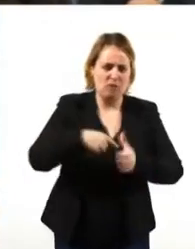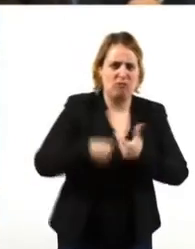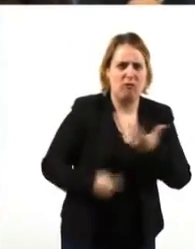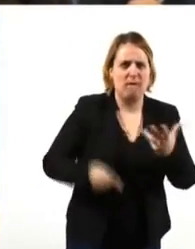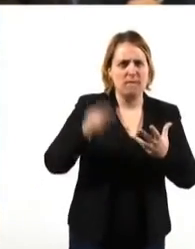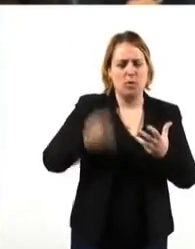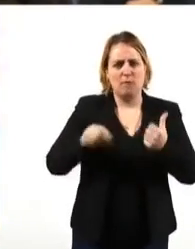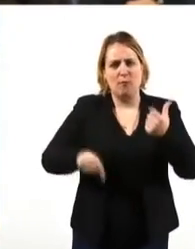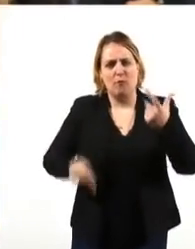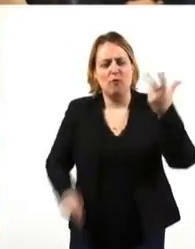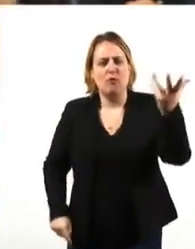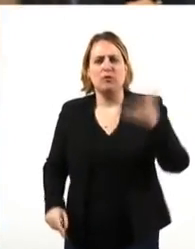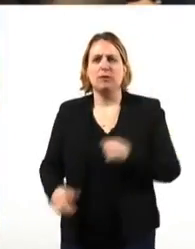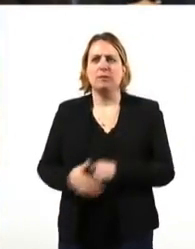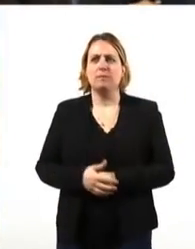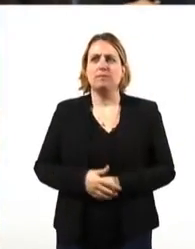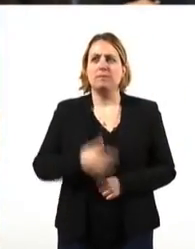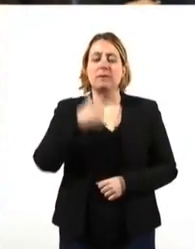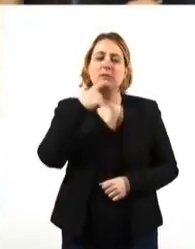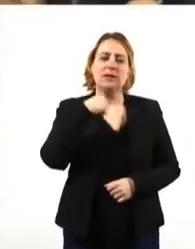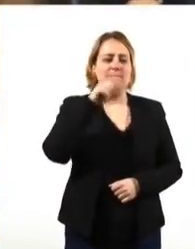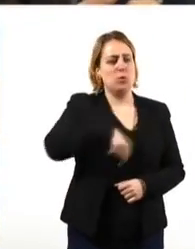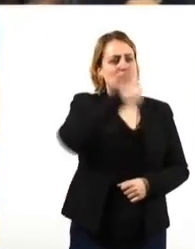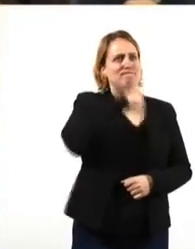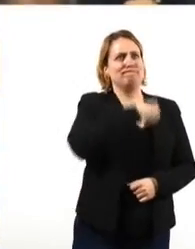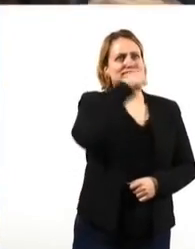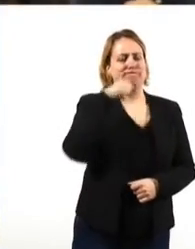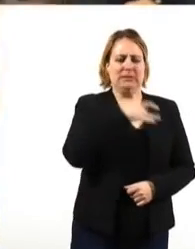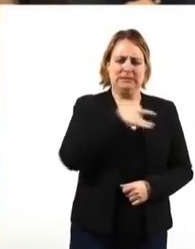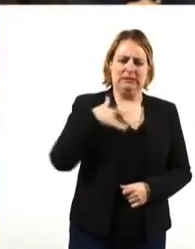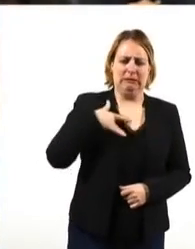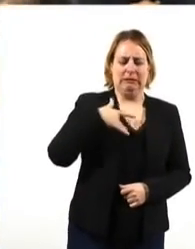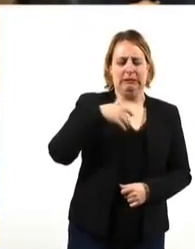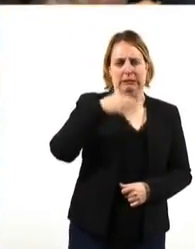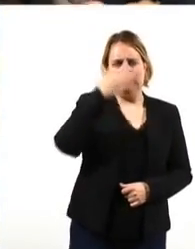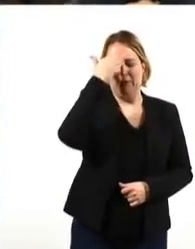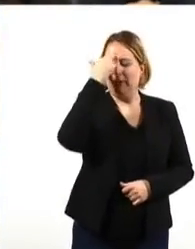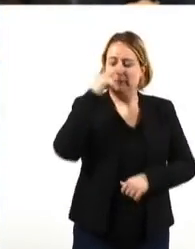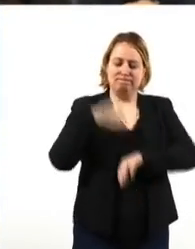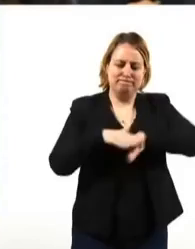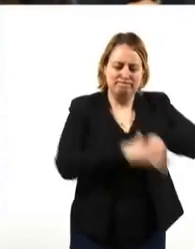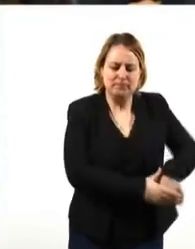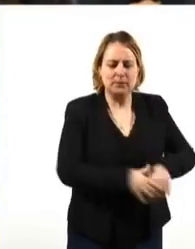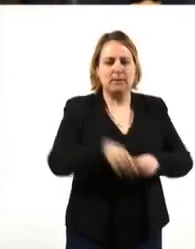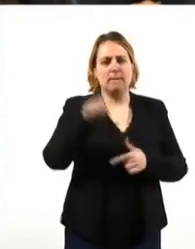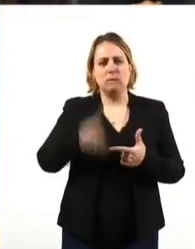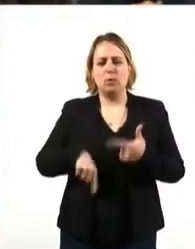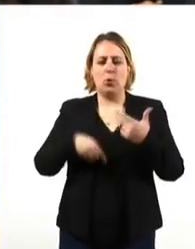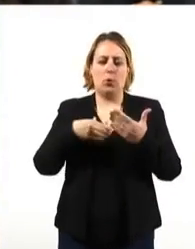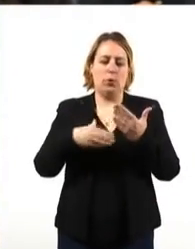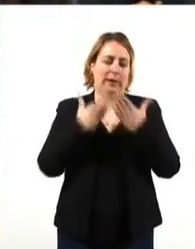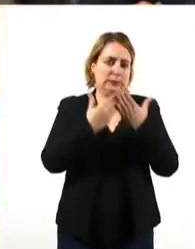forcément la même chose, mais d'une certaine manière, il faudrait sacrifier sa santé mentale, son temps d'études par le travail, c'est ça que j'entendais.